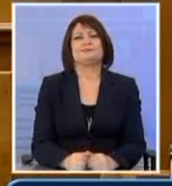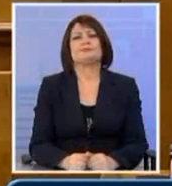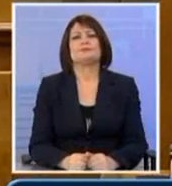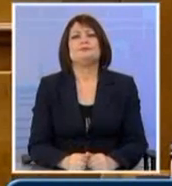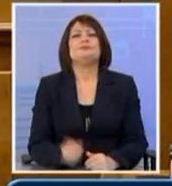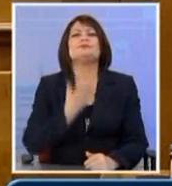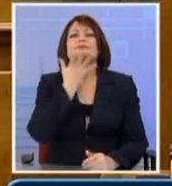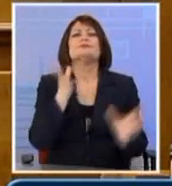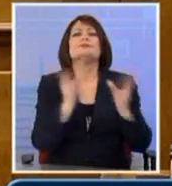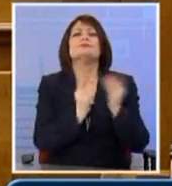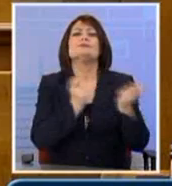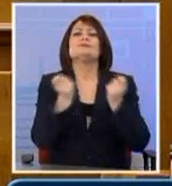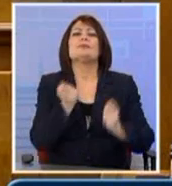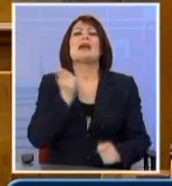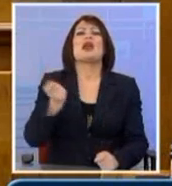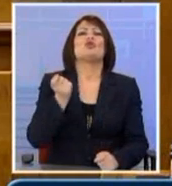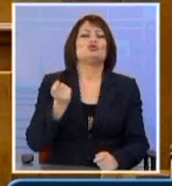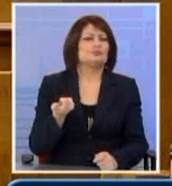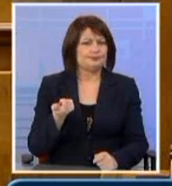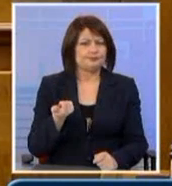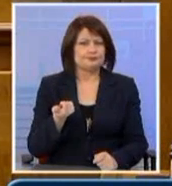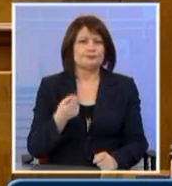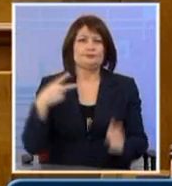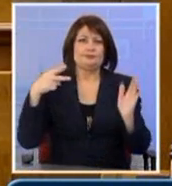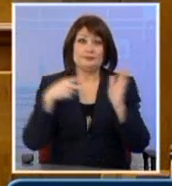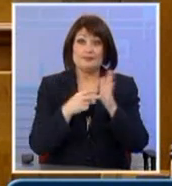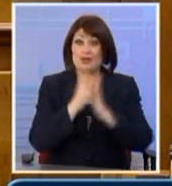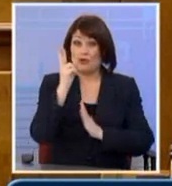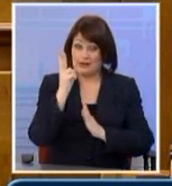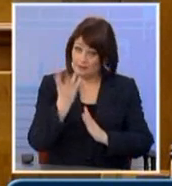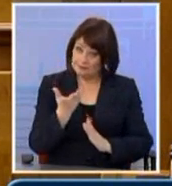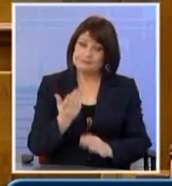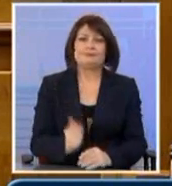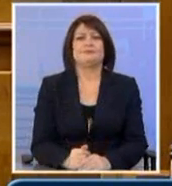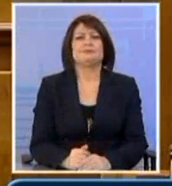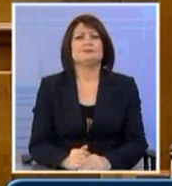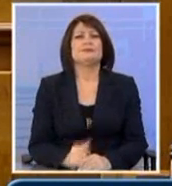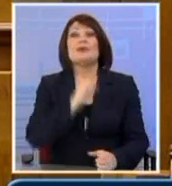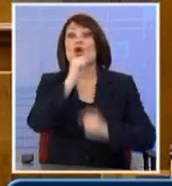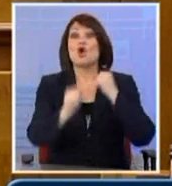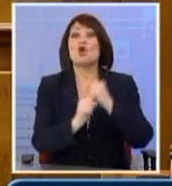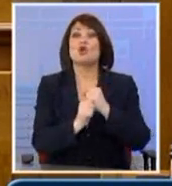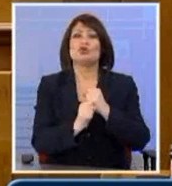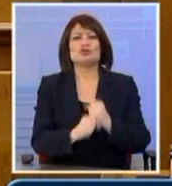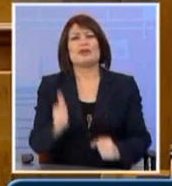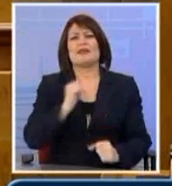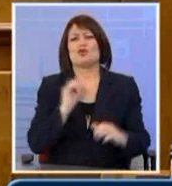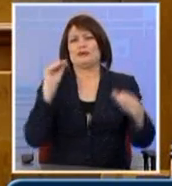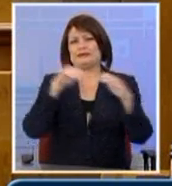Έξοδα λοιπόν από τη διαχείριση του δημοσίου χρέους. 2012, χρονιά του PSI,